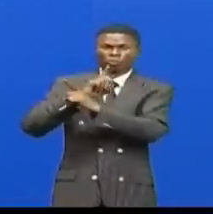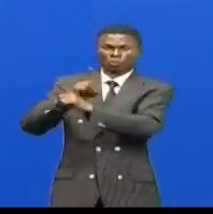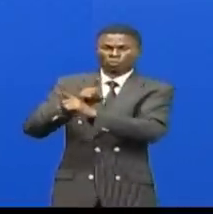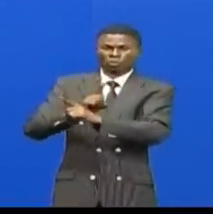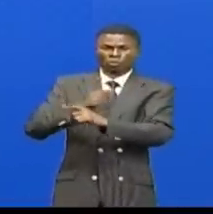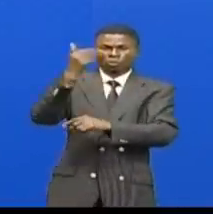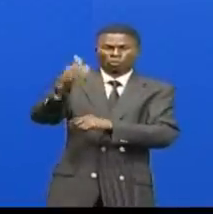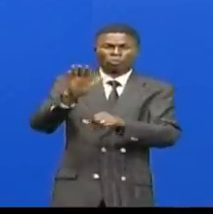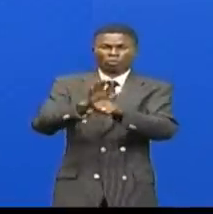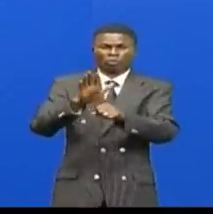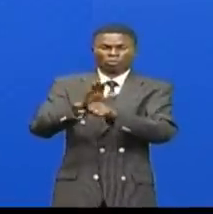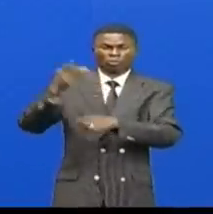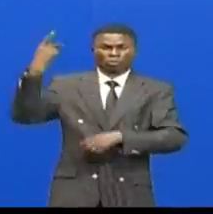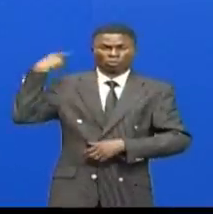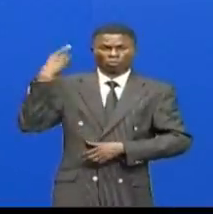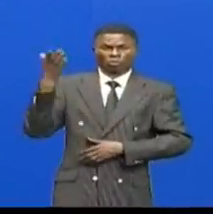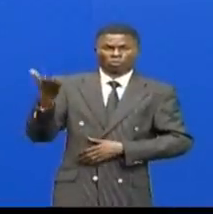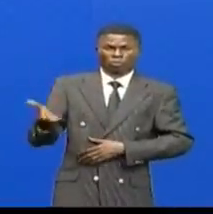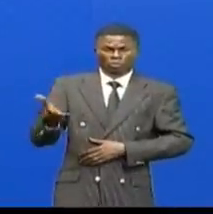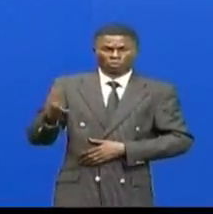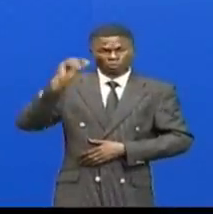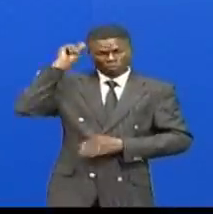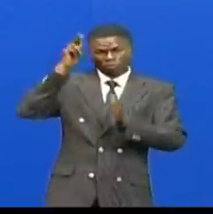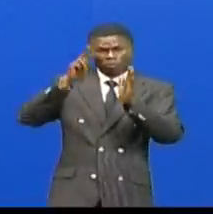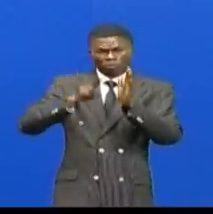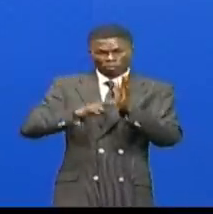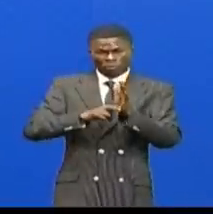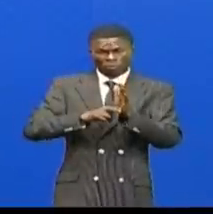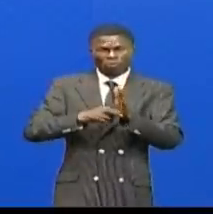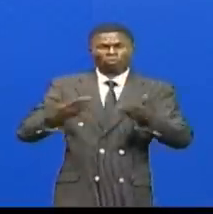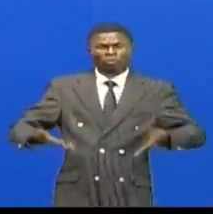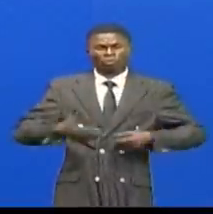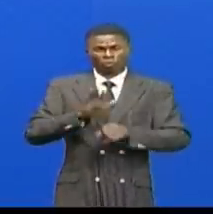la représentation nationale, le gouvernement a alloué